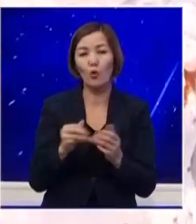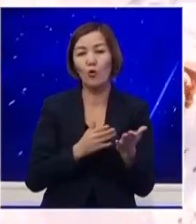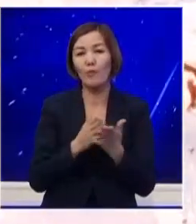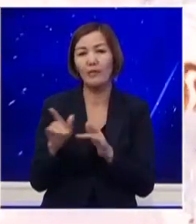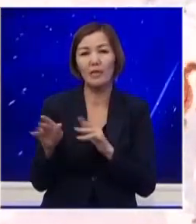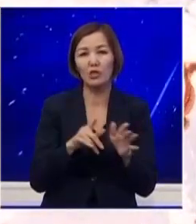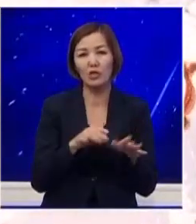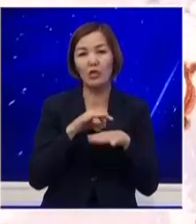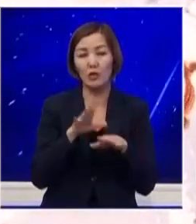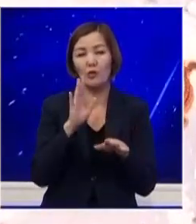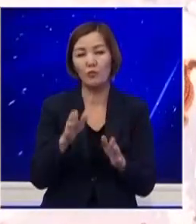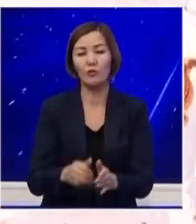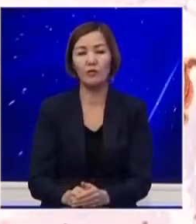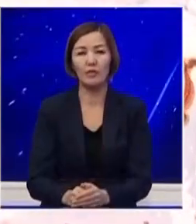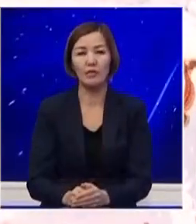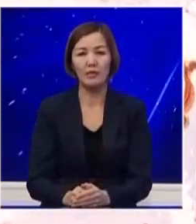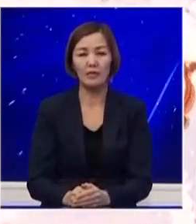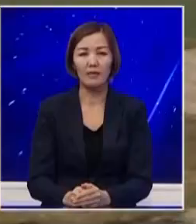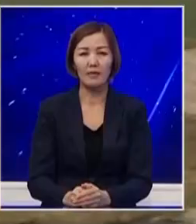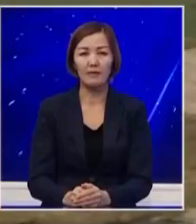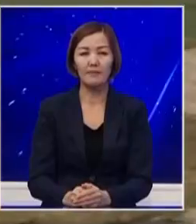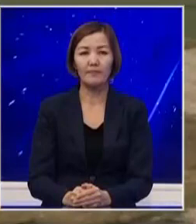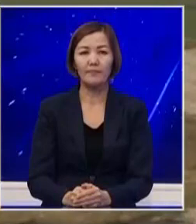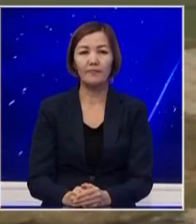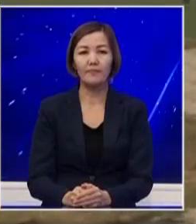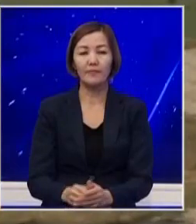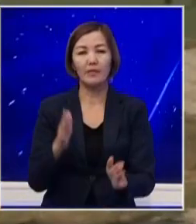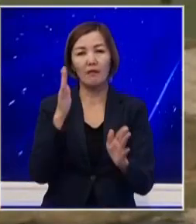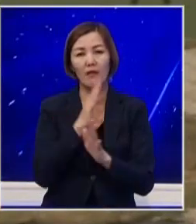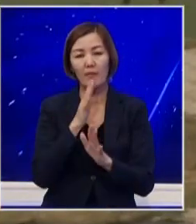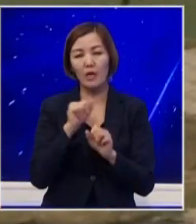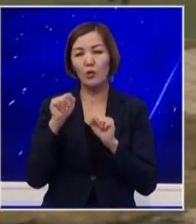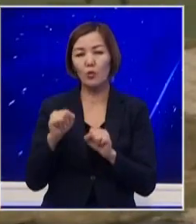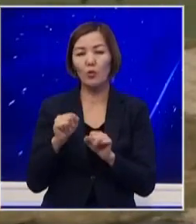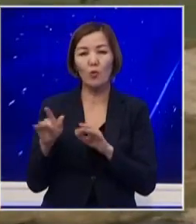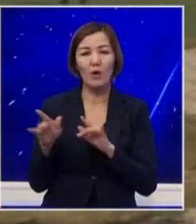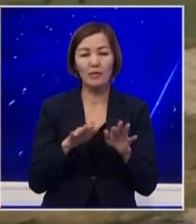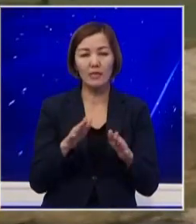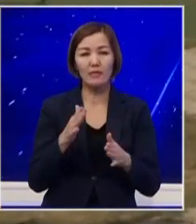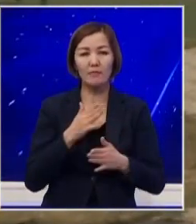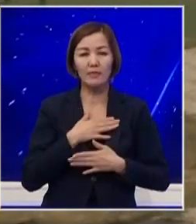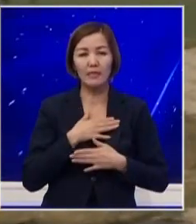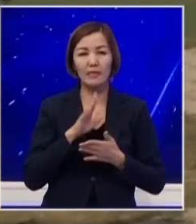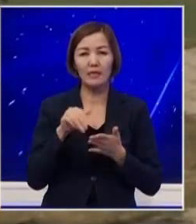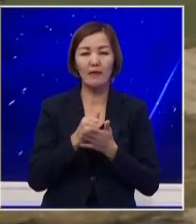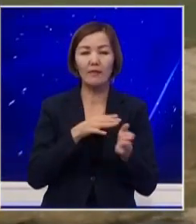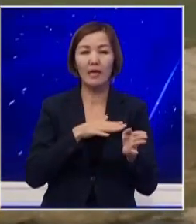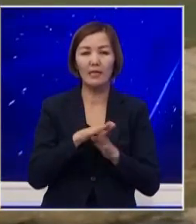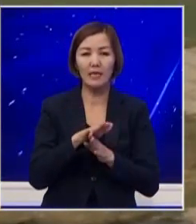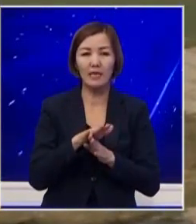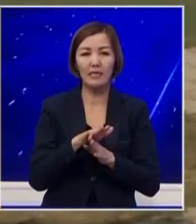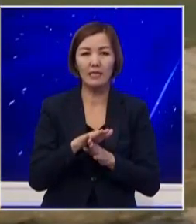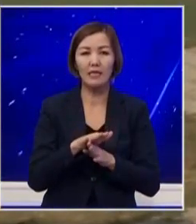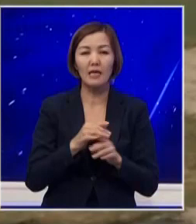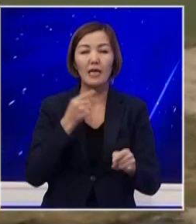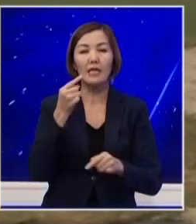бағытталған әртүрлі іс-шаралар өткізеді. Табиғат қорғау акциясында біздің негізгі атқаратын міндетіміз